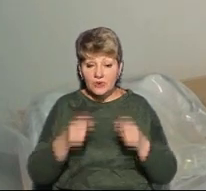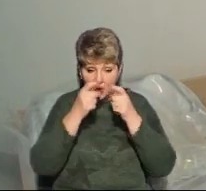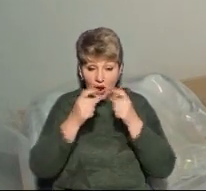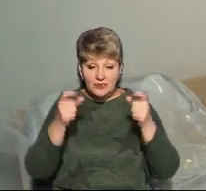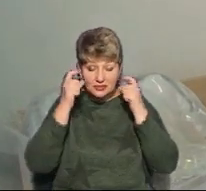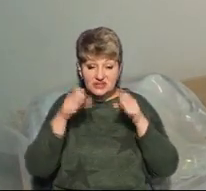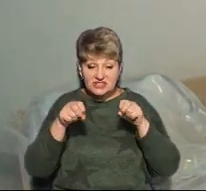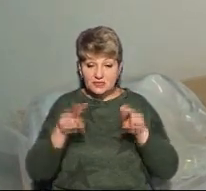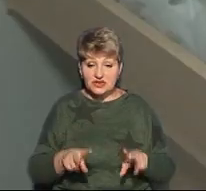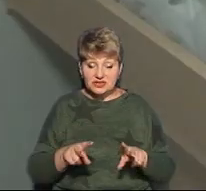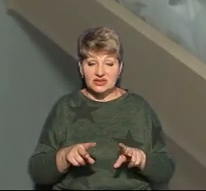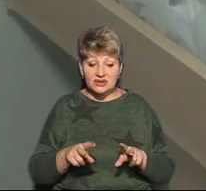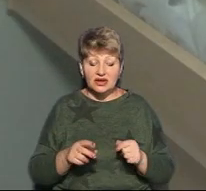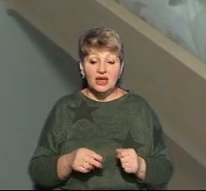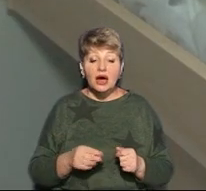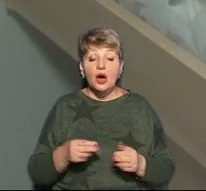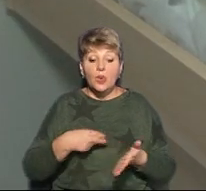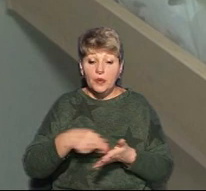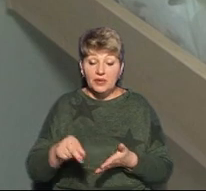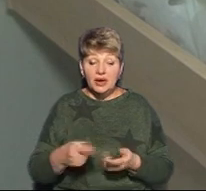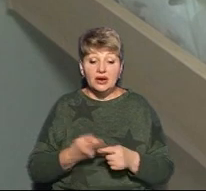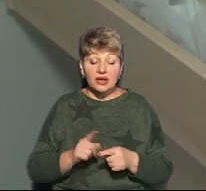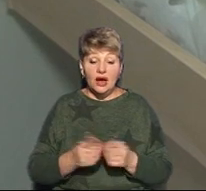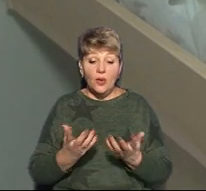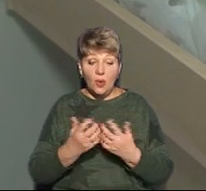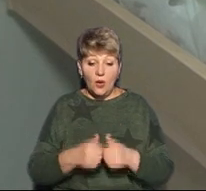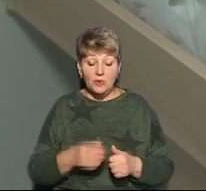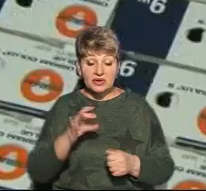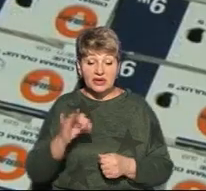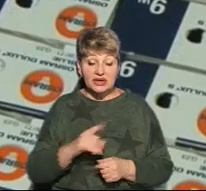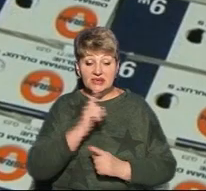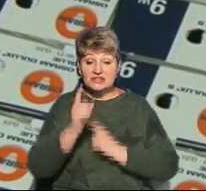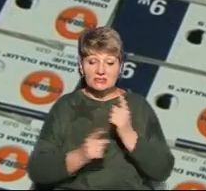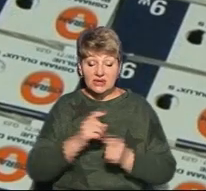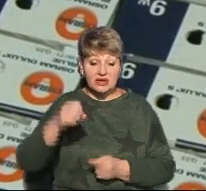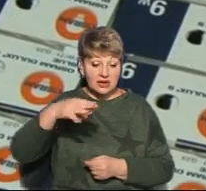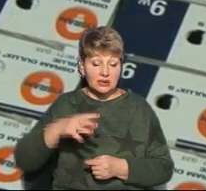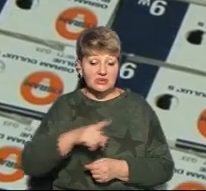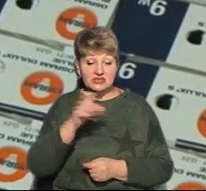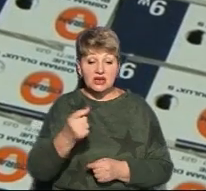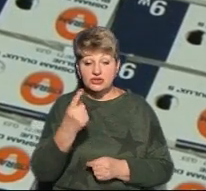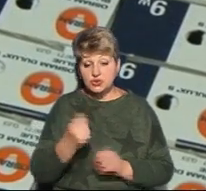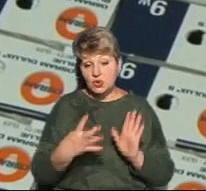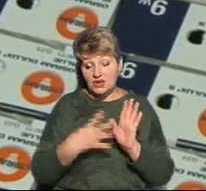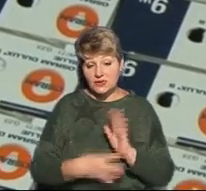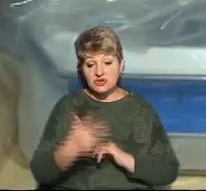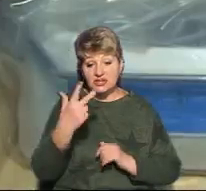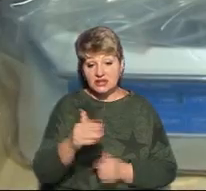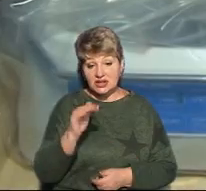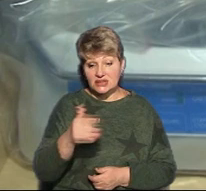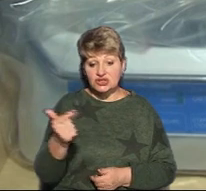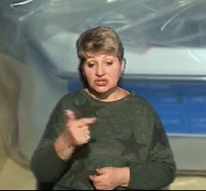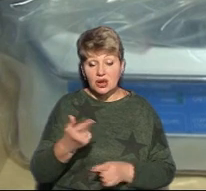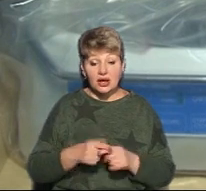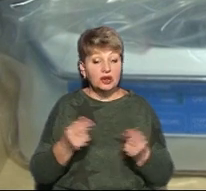одягати, які їх теж їм не подобаються. Придбали комплект такого обладнання і зміни лампи для старого за 193 тисячі гривень.